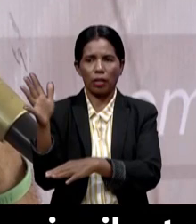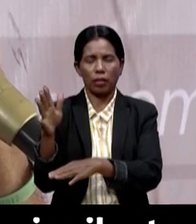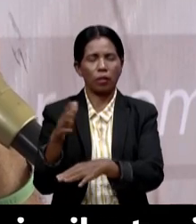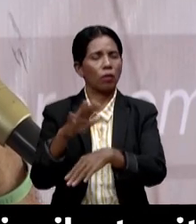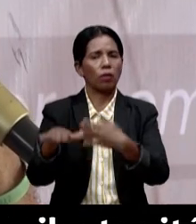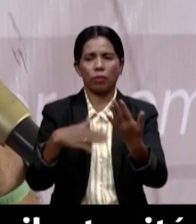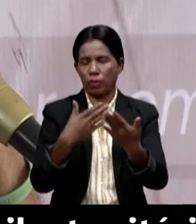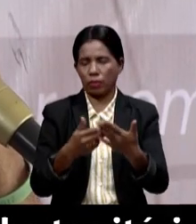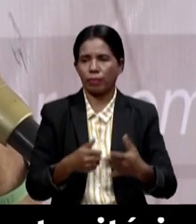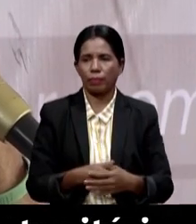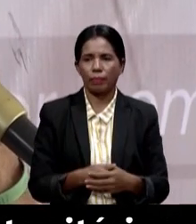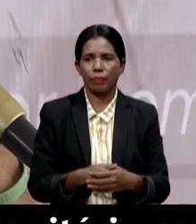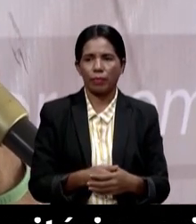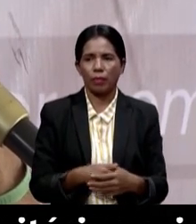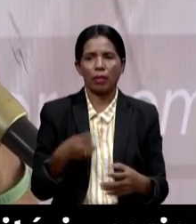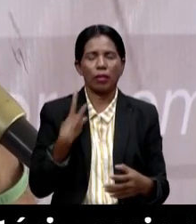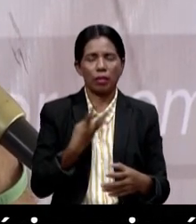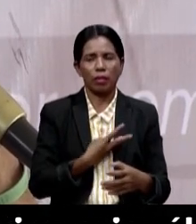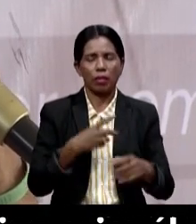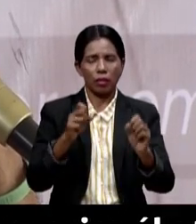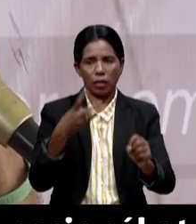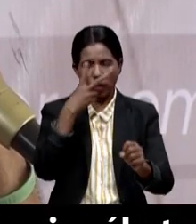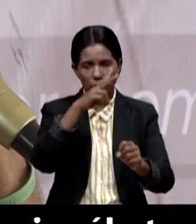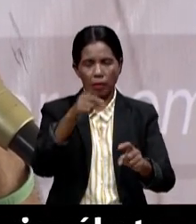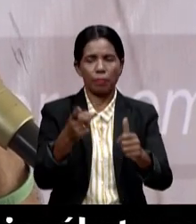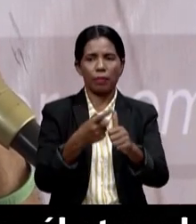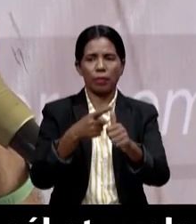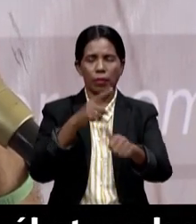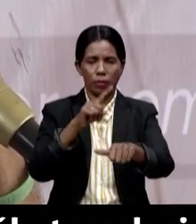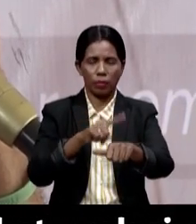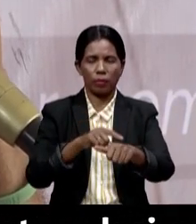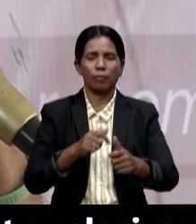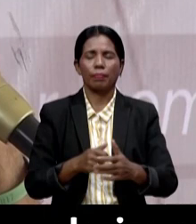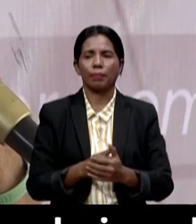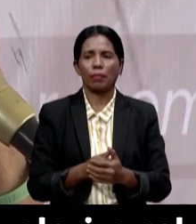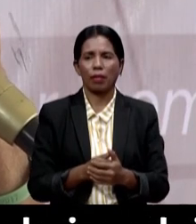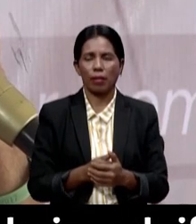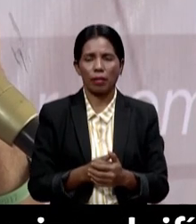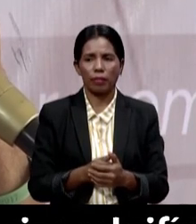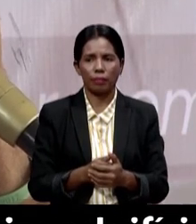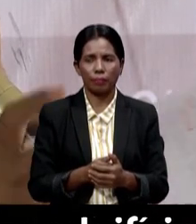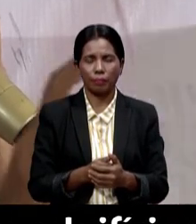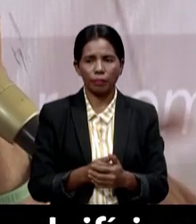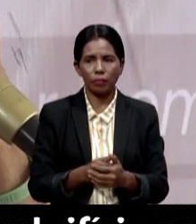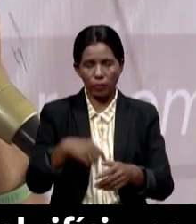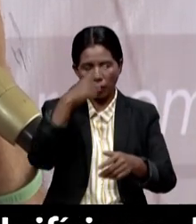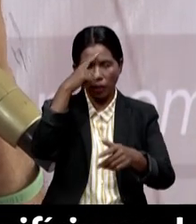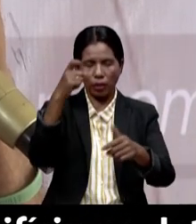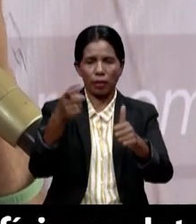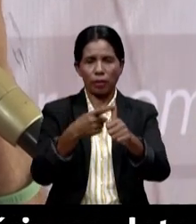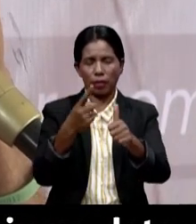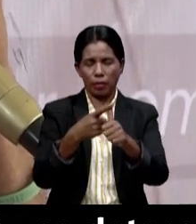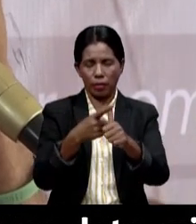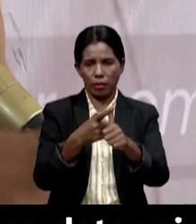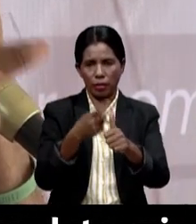set. Nebe ite se hare ya primer numero. Ina ne tamba ane sa ulte mo siro